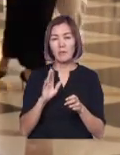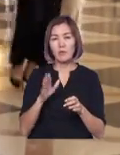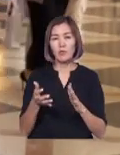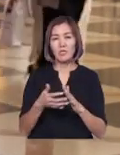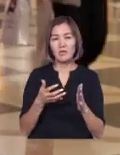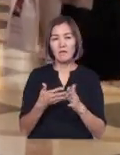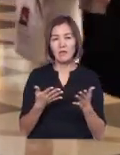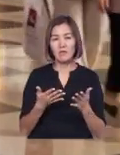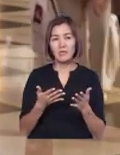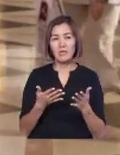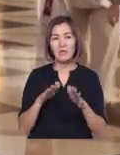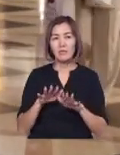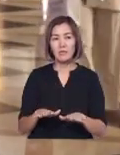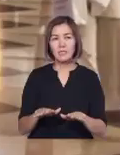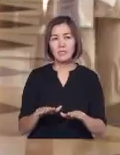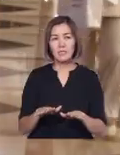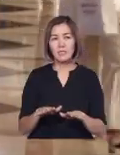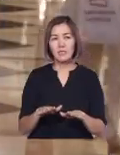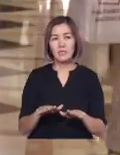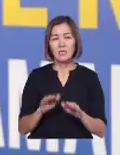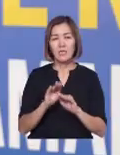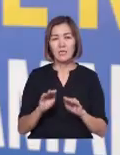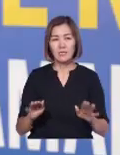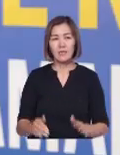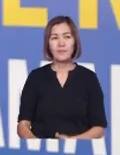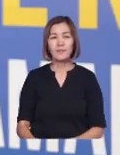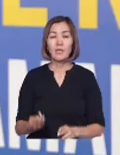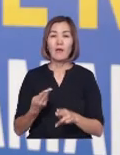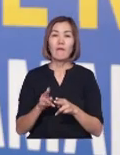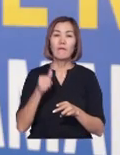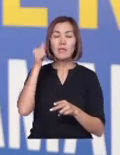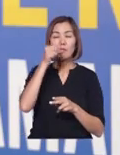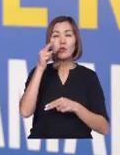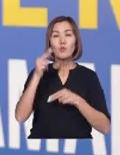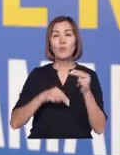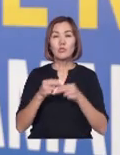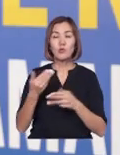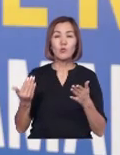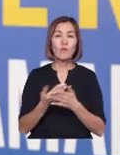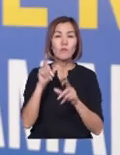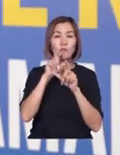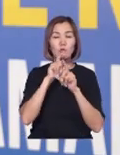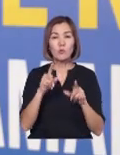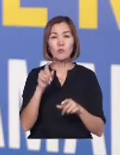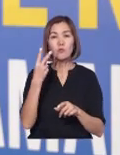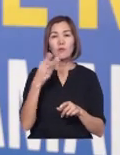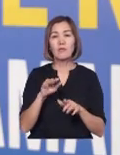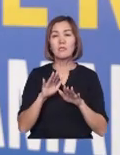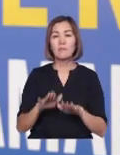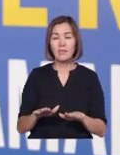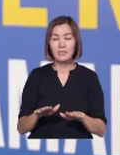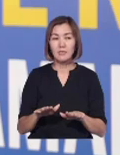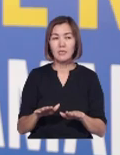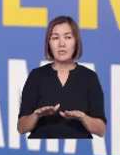нехватки мест для обучающихся. Но в этом году нам построили новую школу на 120 человек